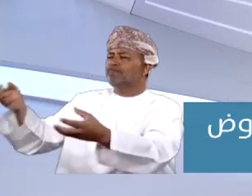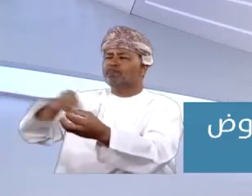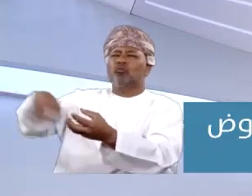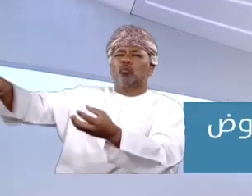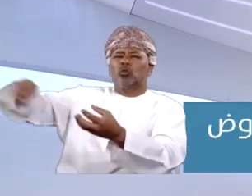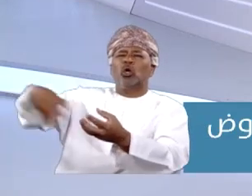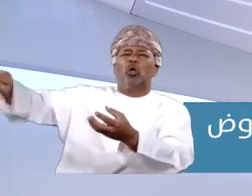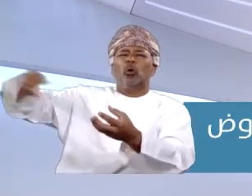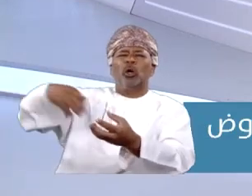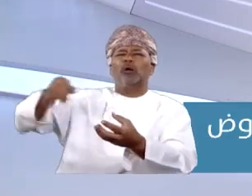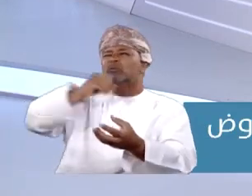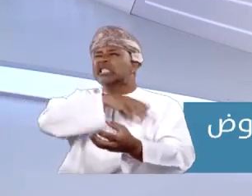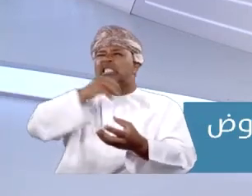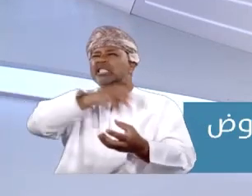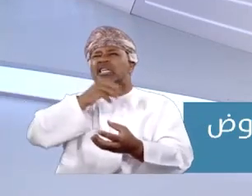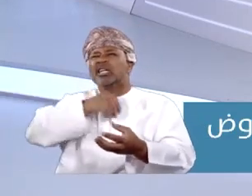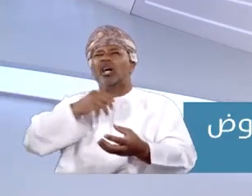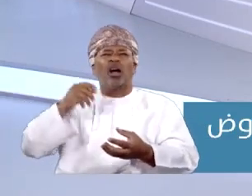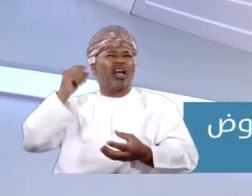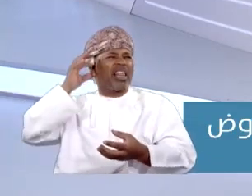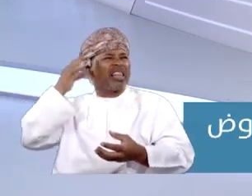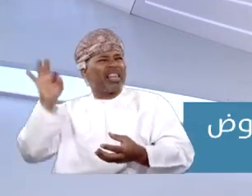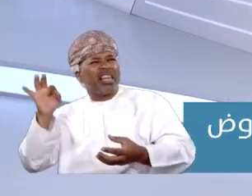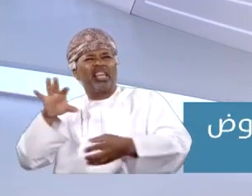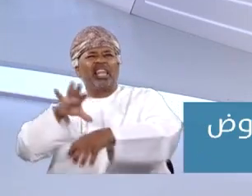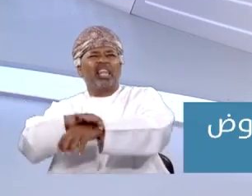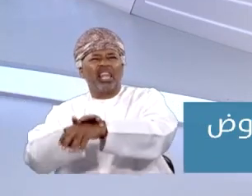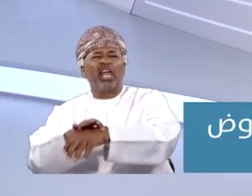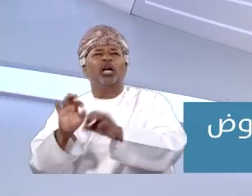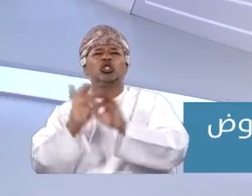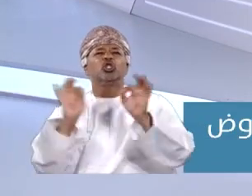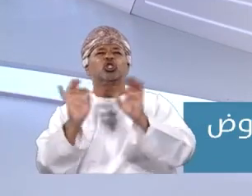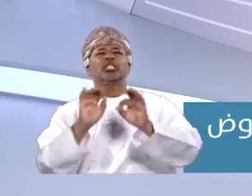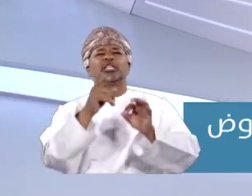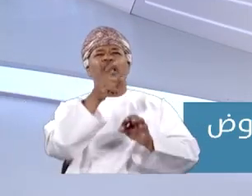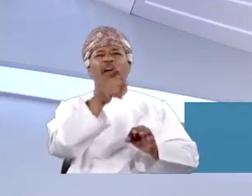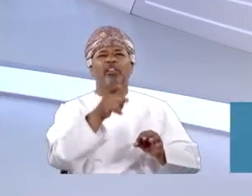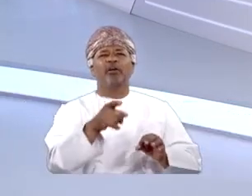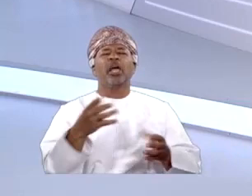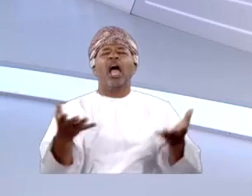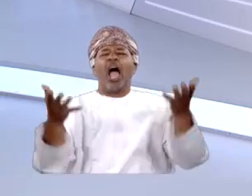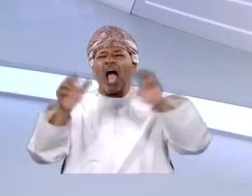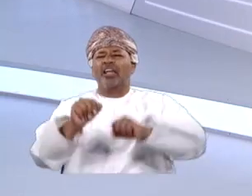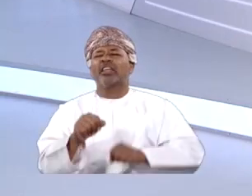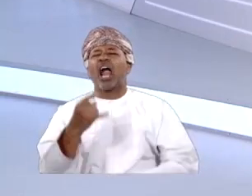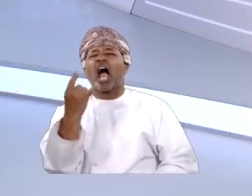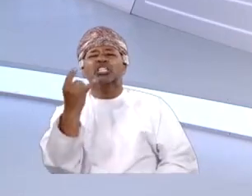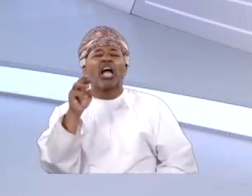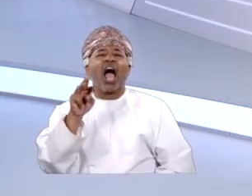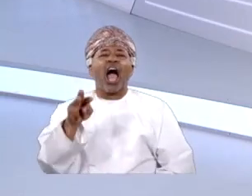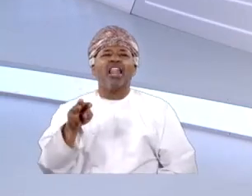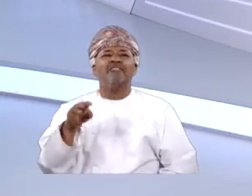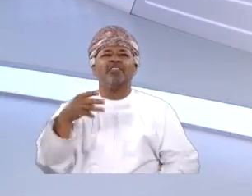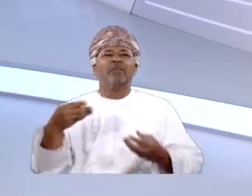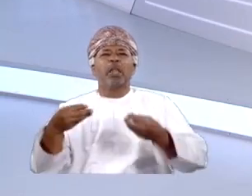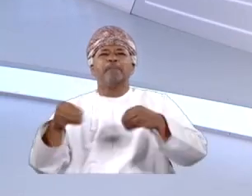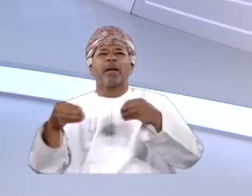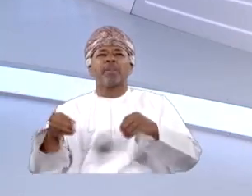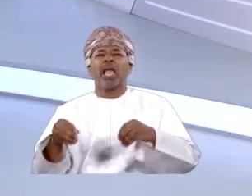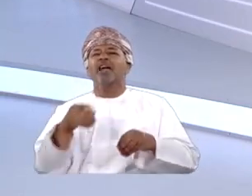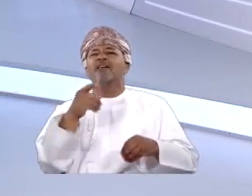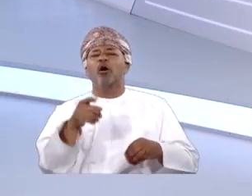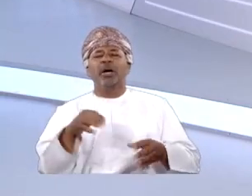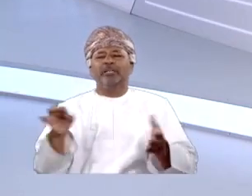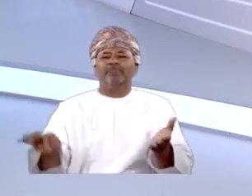يلزمهما من النفايات كالإكسسوارات للتجهيز لهذا العرض. أكثر من 10,000 عبوة استخدمت